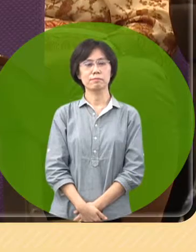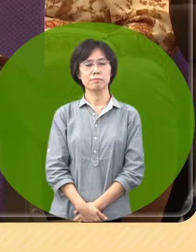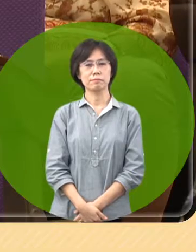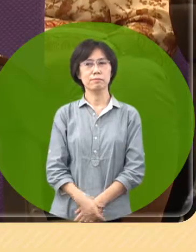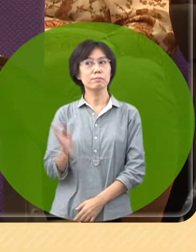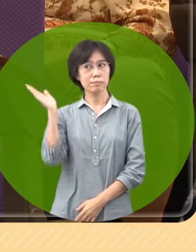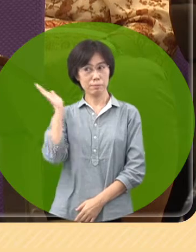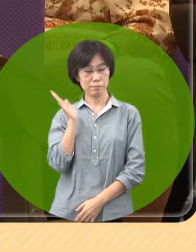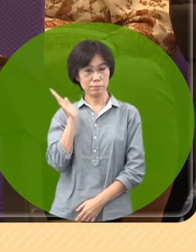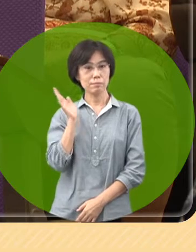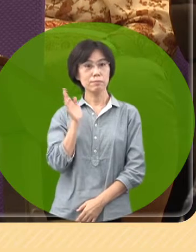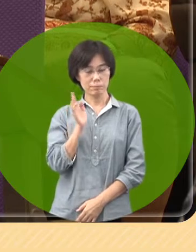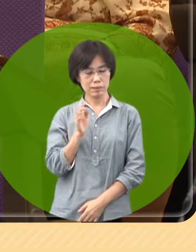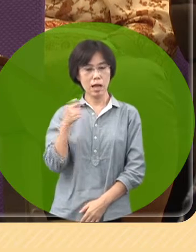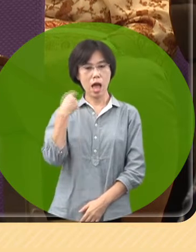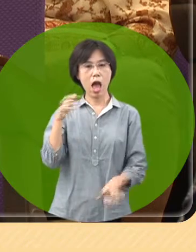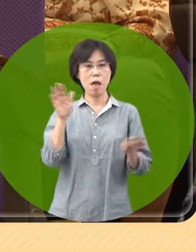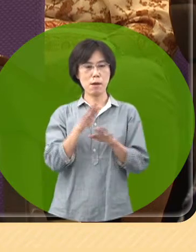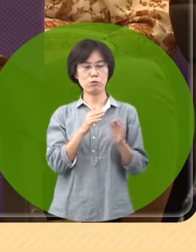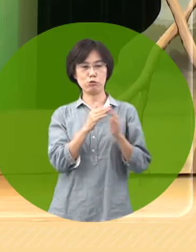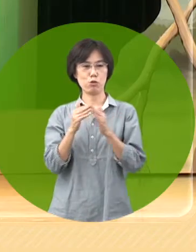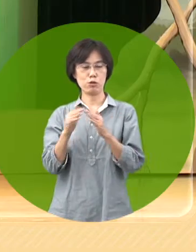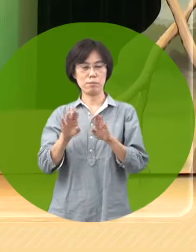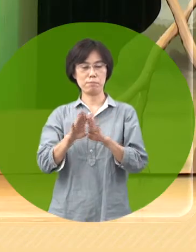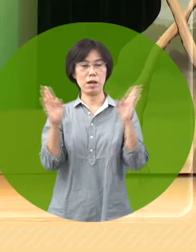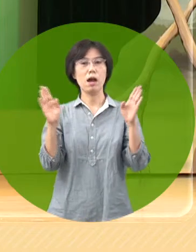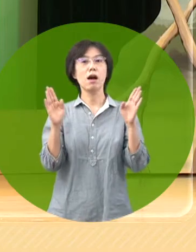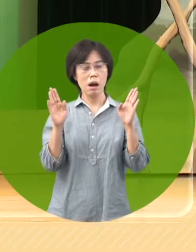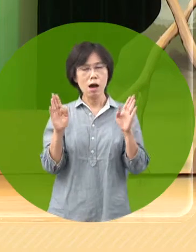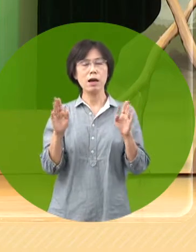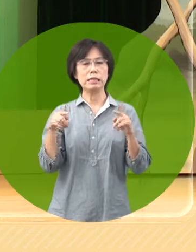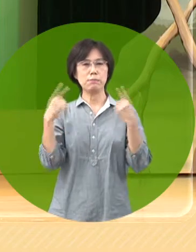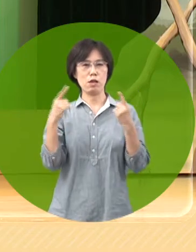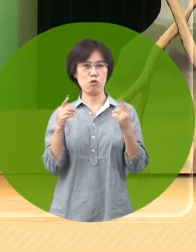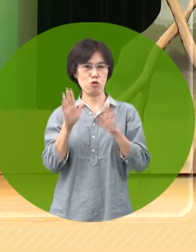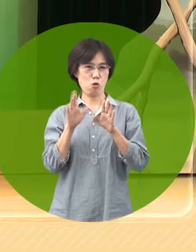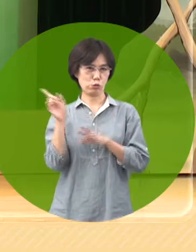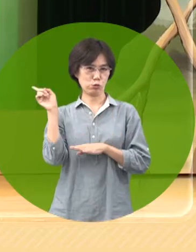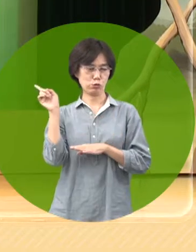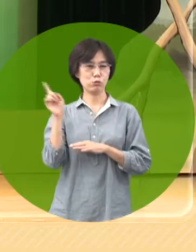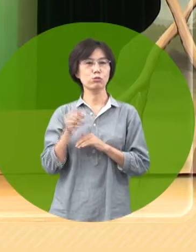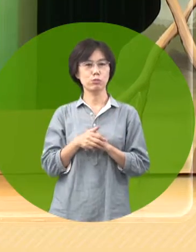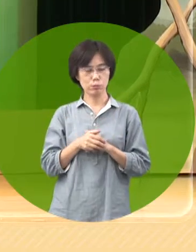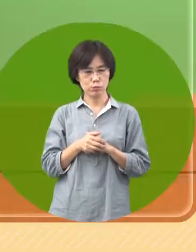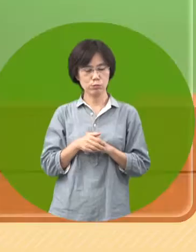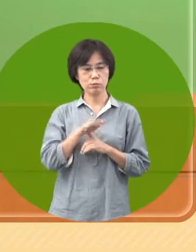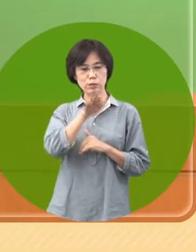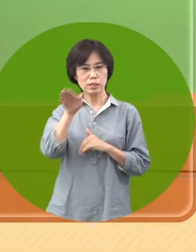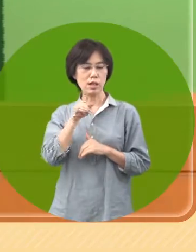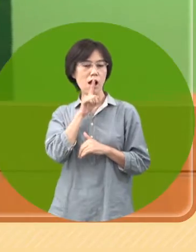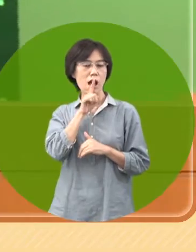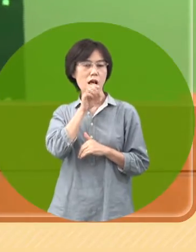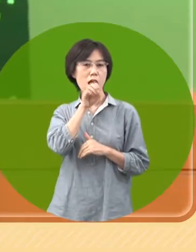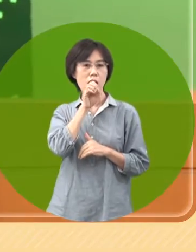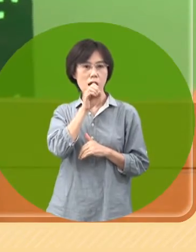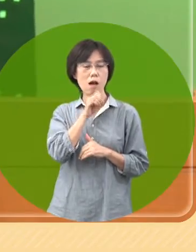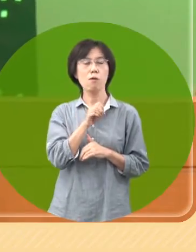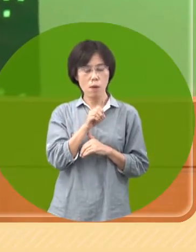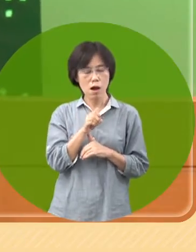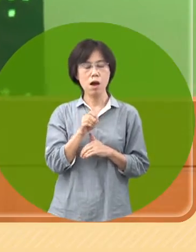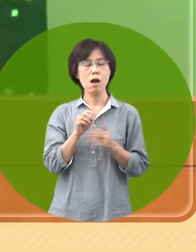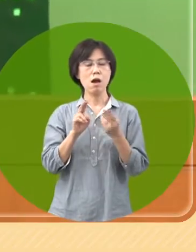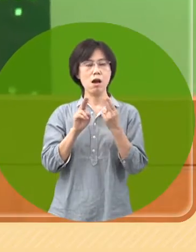こちらはハエバル町で開催されたあるイベントの様子。皆さんが話しているのはシマクト